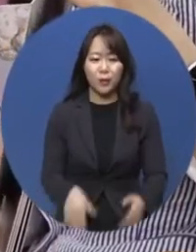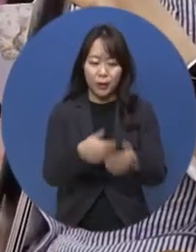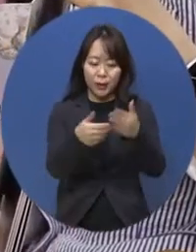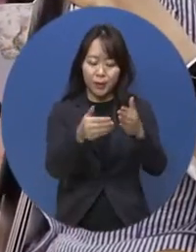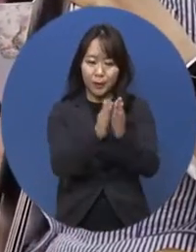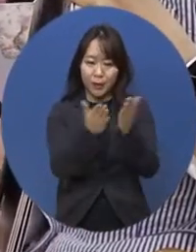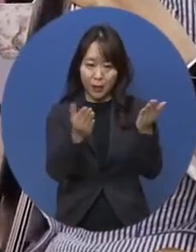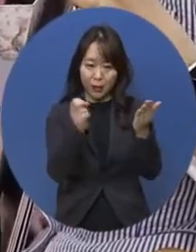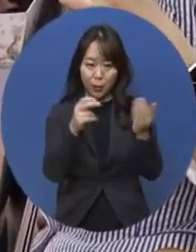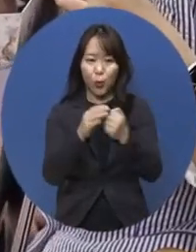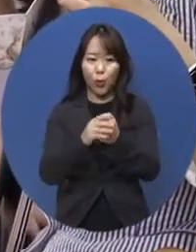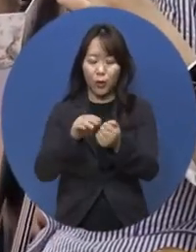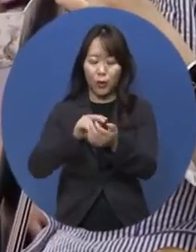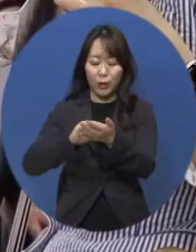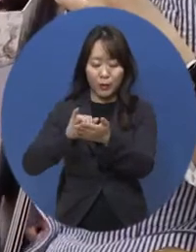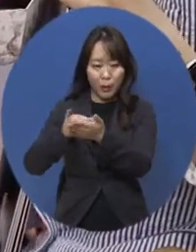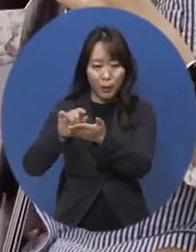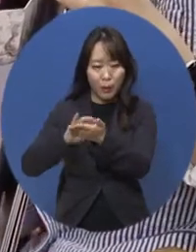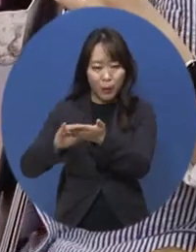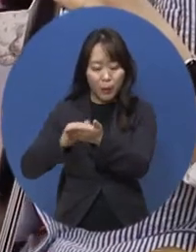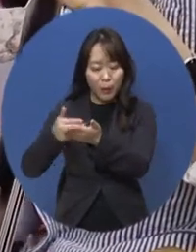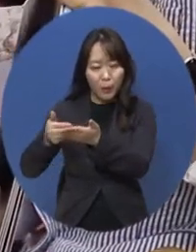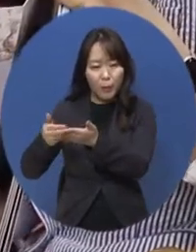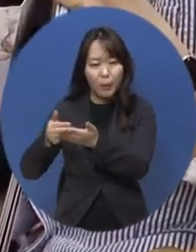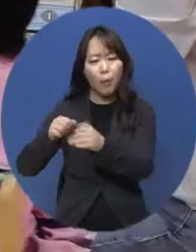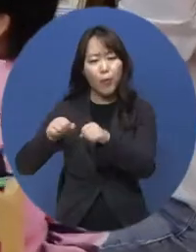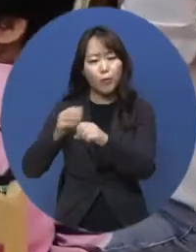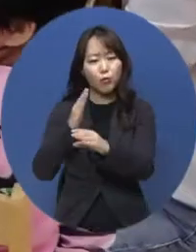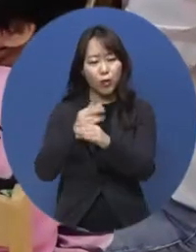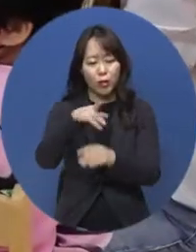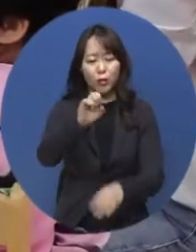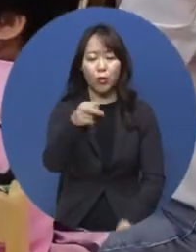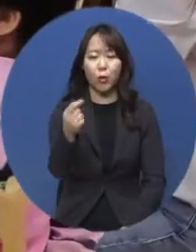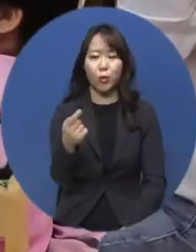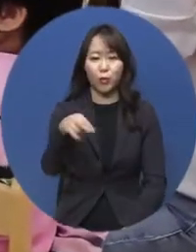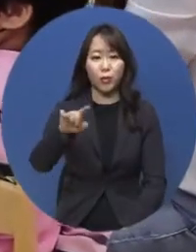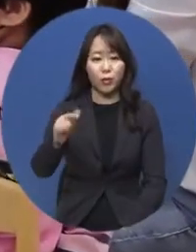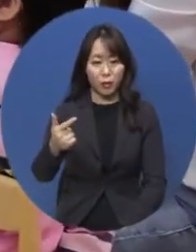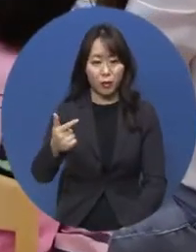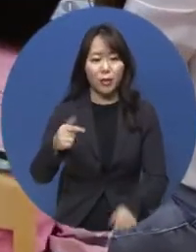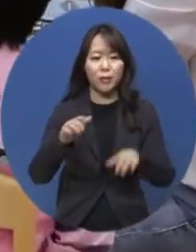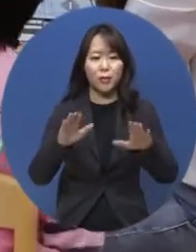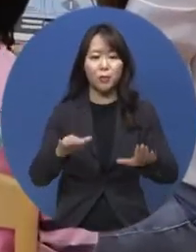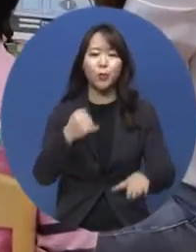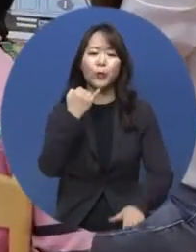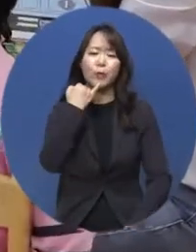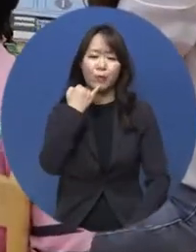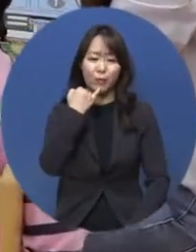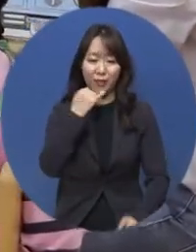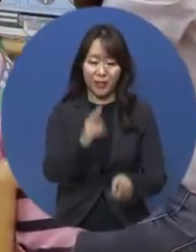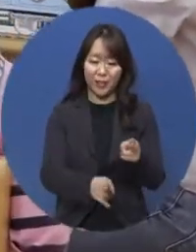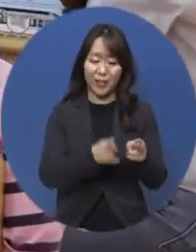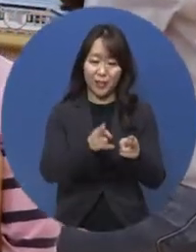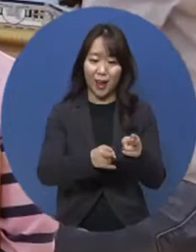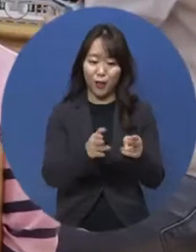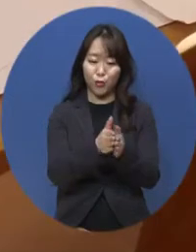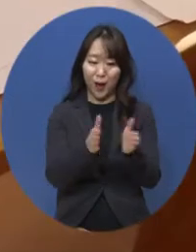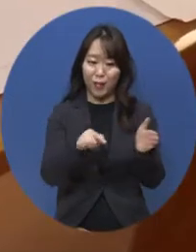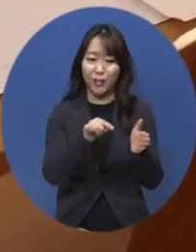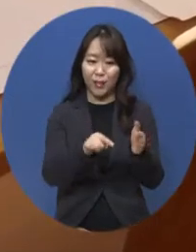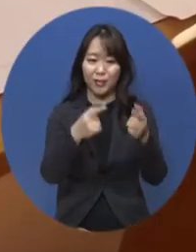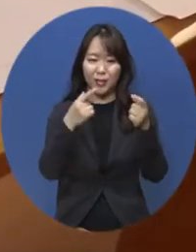그림책 작가 겸 일러스트레이터로 왕성하게 활동 중인 정호선 작가는 지금도 괜찮아 기차가 출발한다